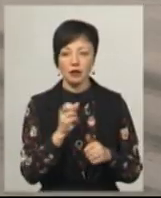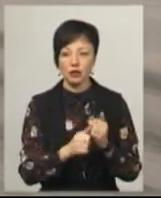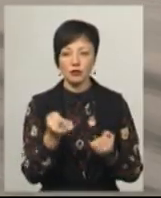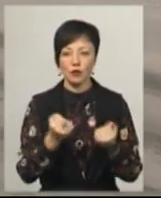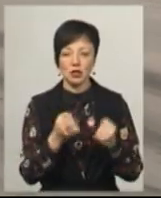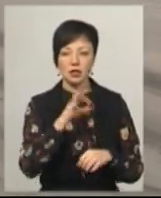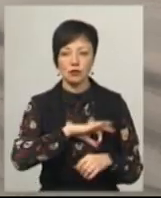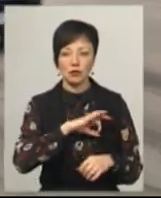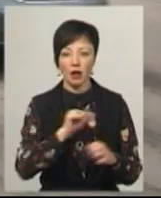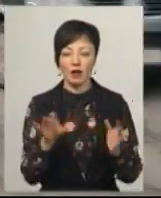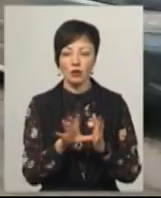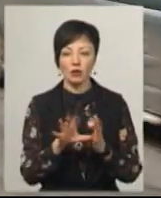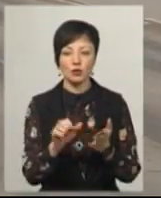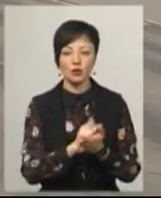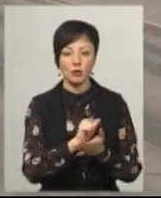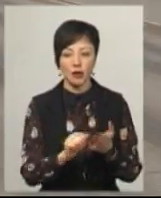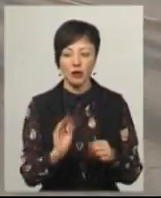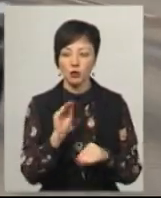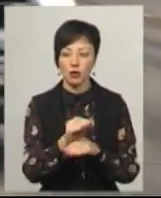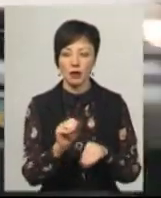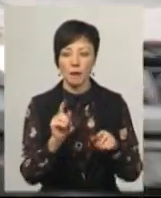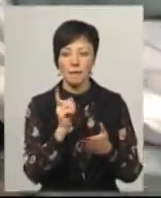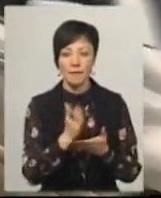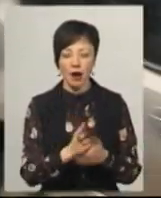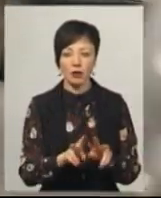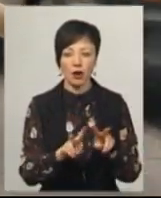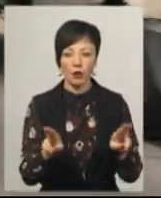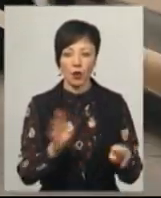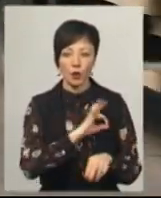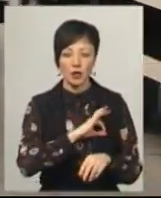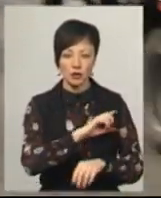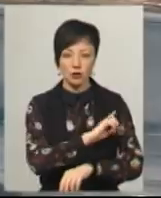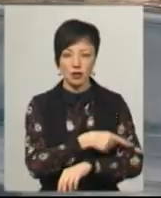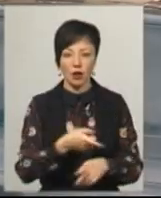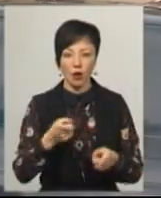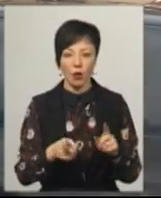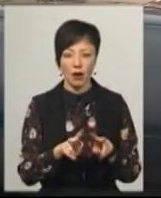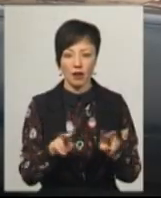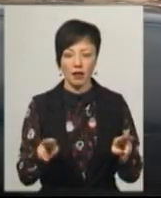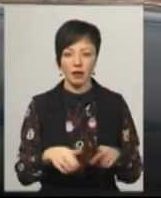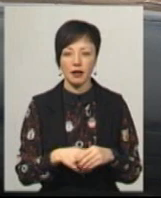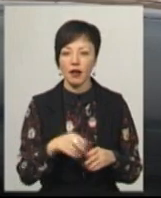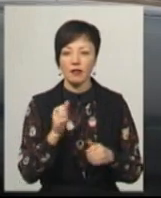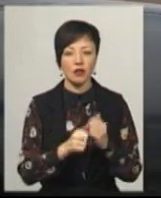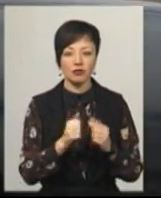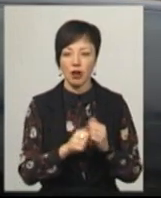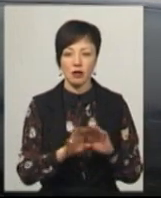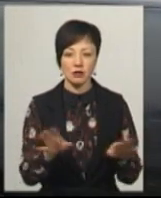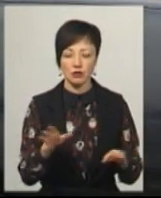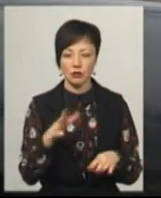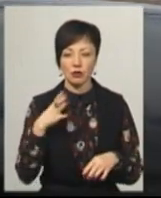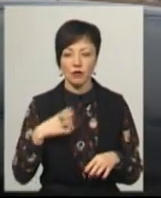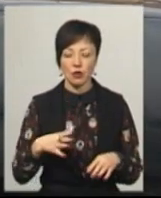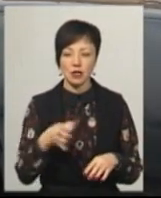водії застосовують електронні документи. Та додає, вони мають таку ж юридичну силу, як і оригінали. Не досить часто доводилось застосовувати